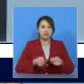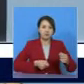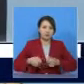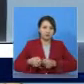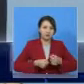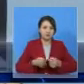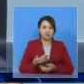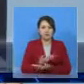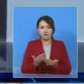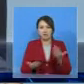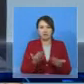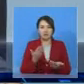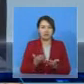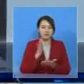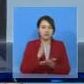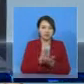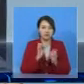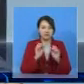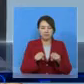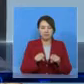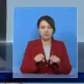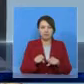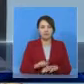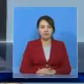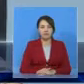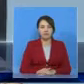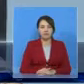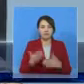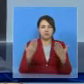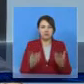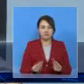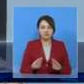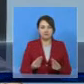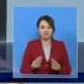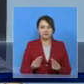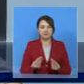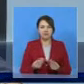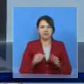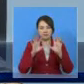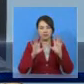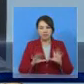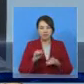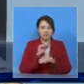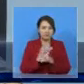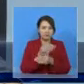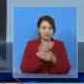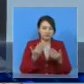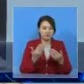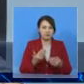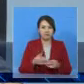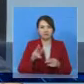если этого есть возможность. Но на сегодняшний день постановление это не включено, потому